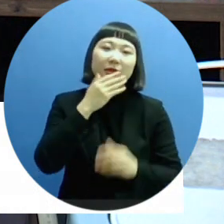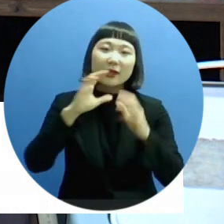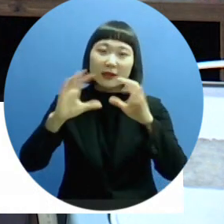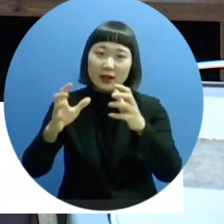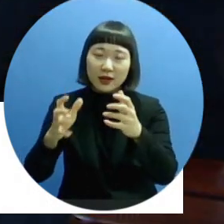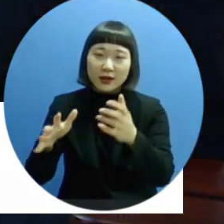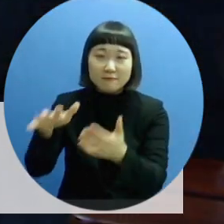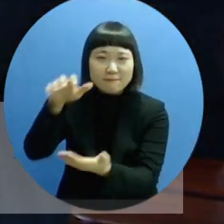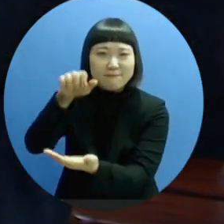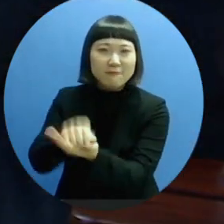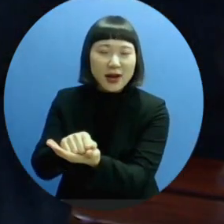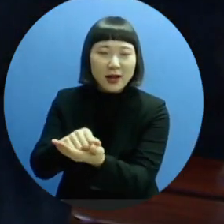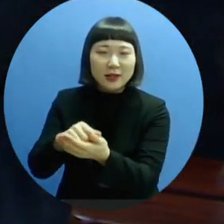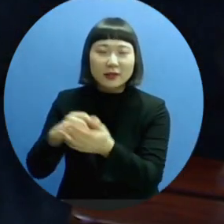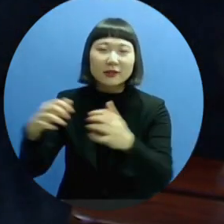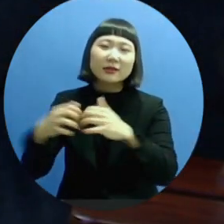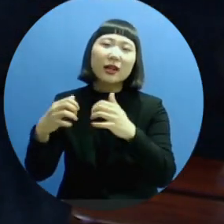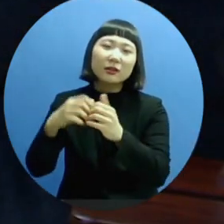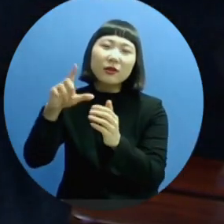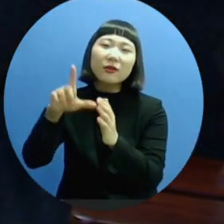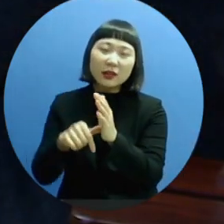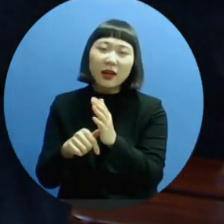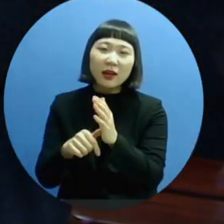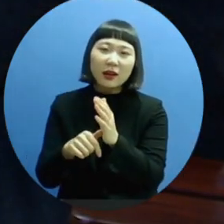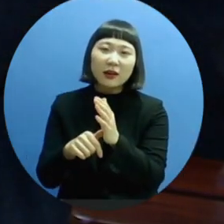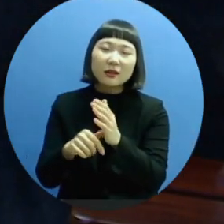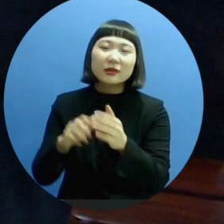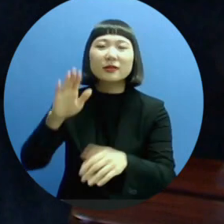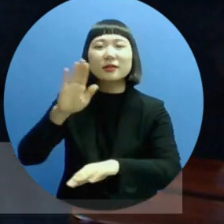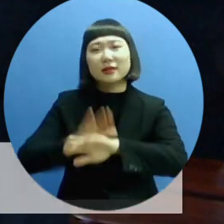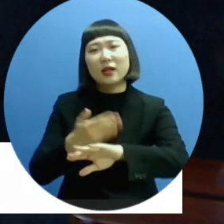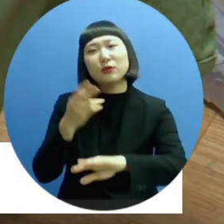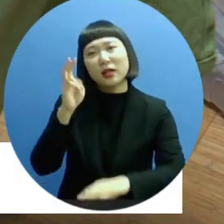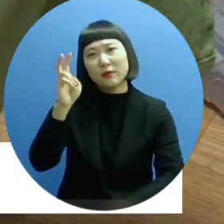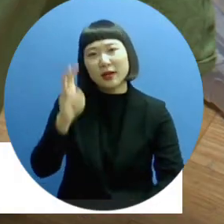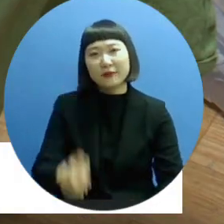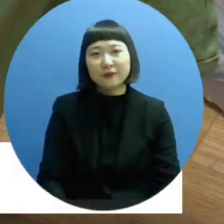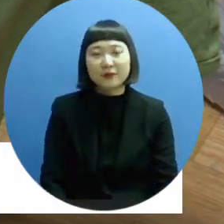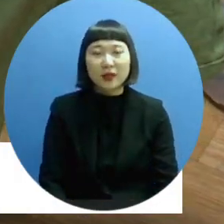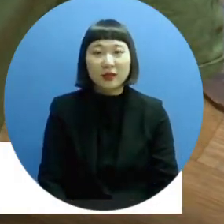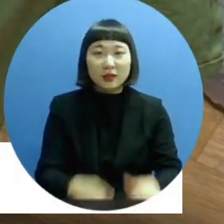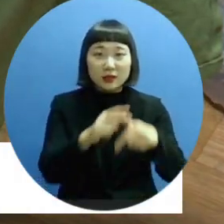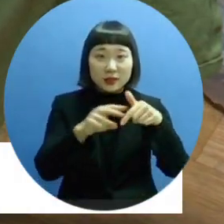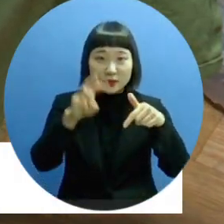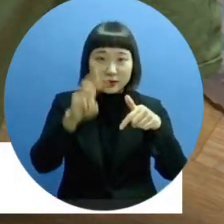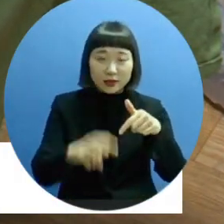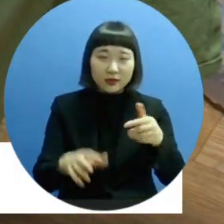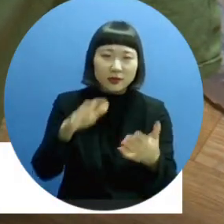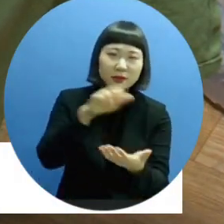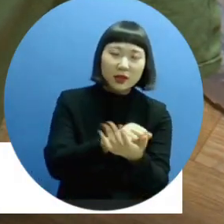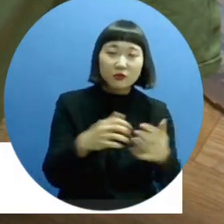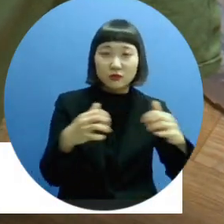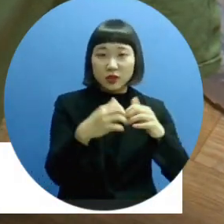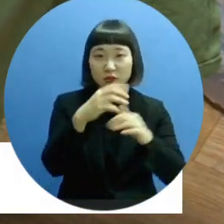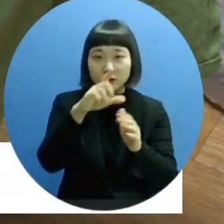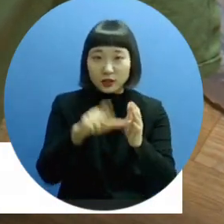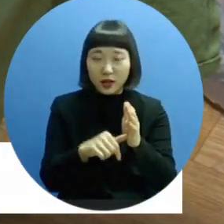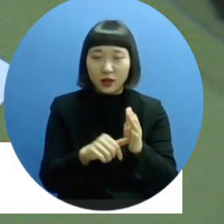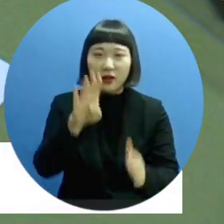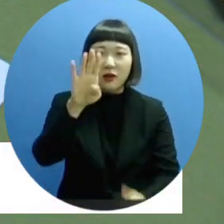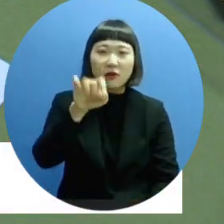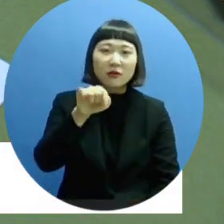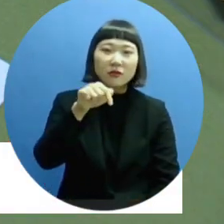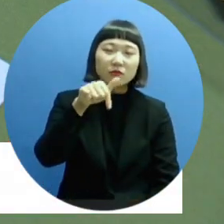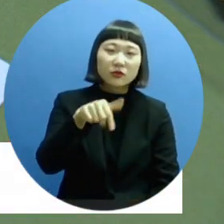이용해가지고. 미 해군 역사센터에서 발췌한 자료를 보면 인천 상륙작전 당시 북성포해안 상륙